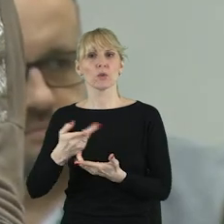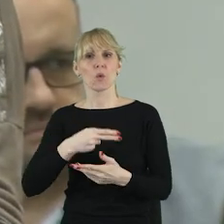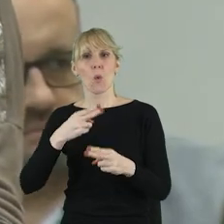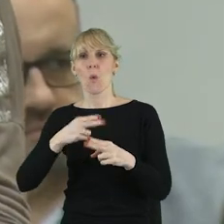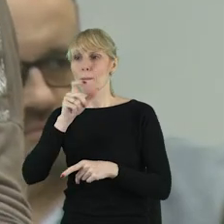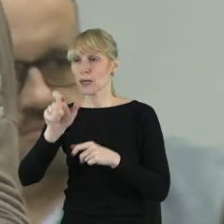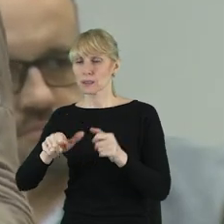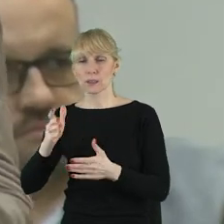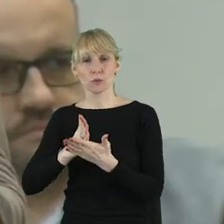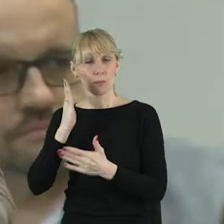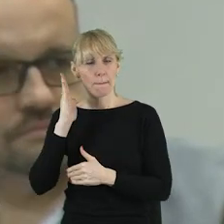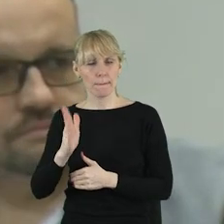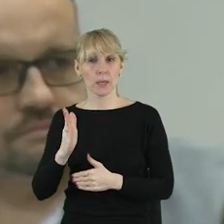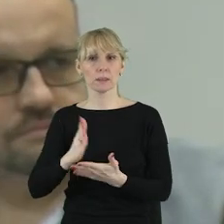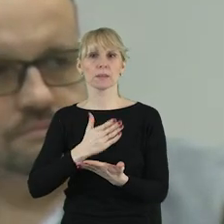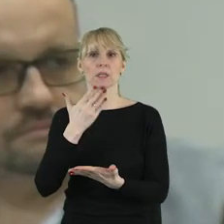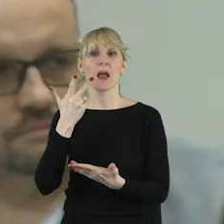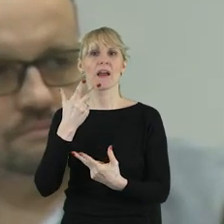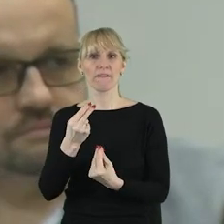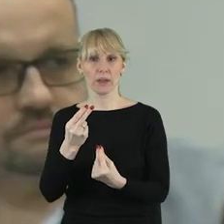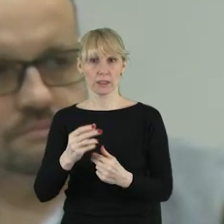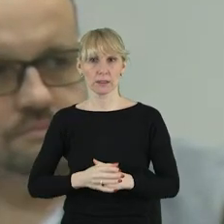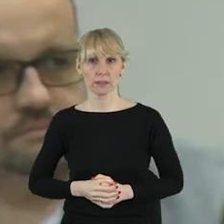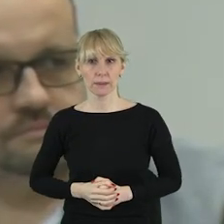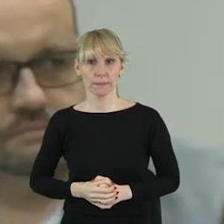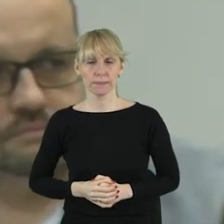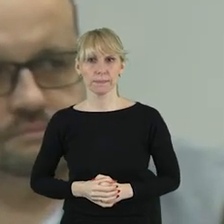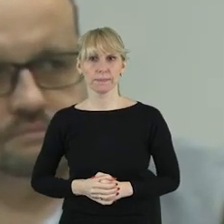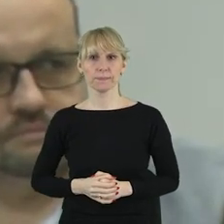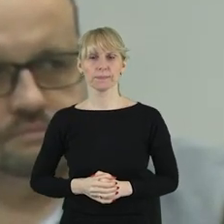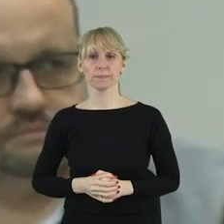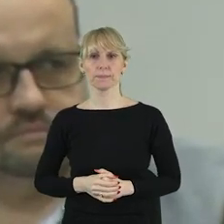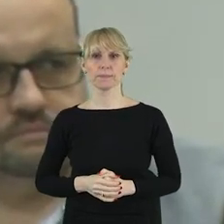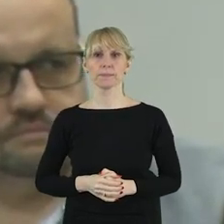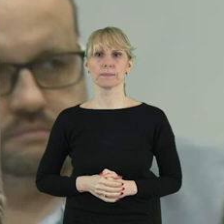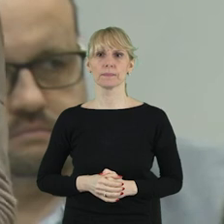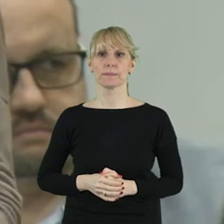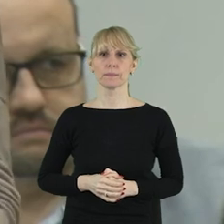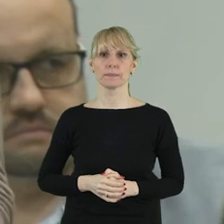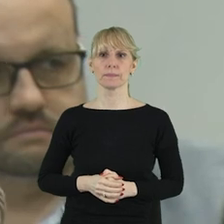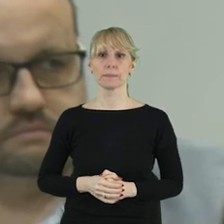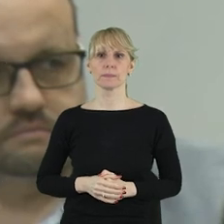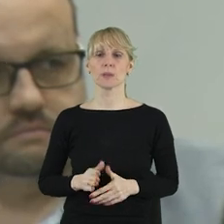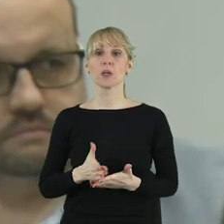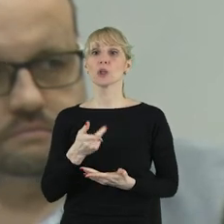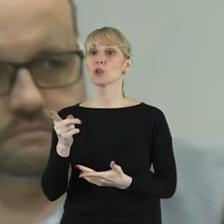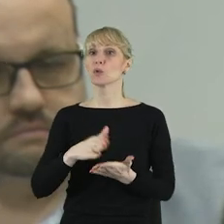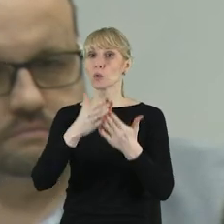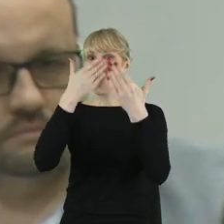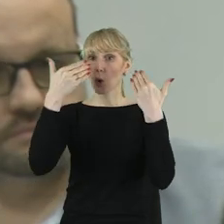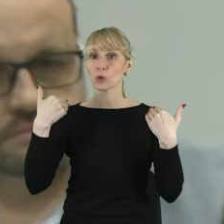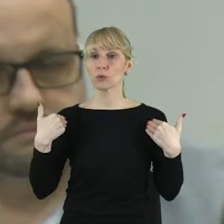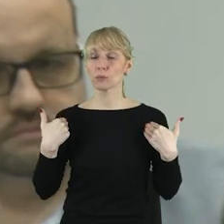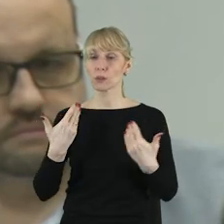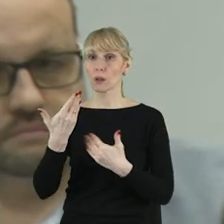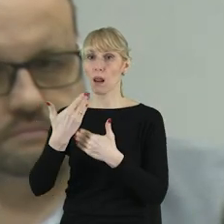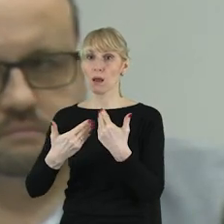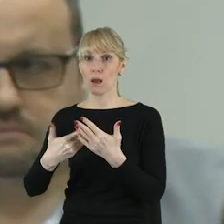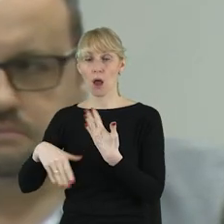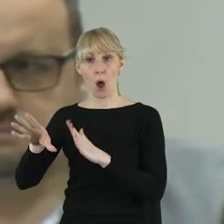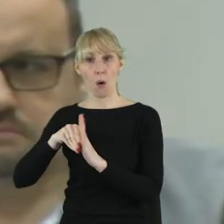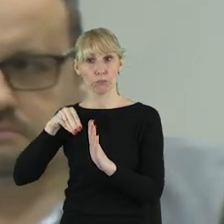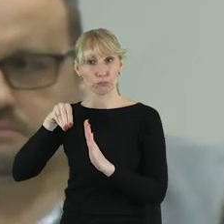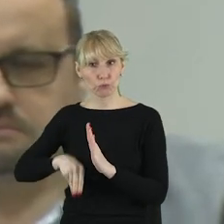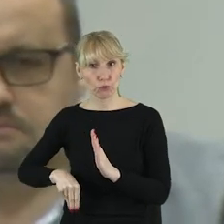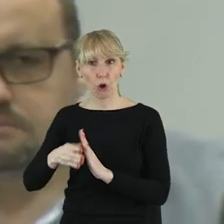Podkreślana była kwestia, czy szpital skalkulował przychody, określił już koszty. Szanowni Państwo, ja myślę,